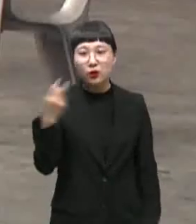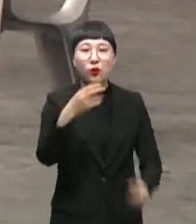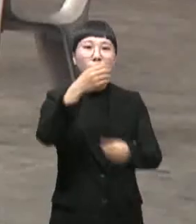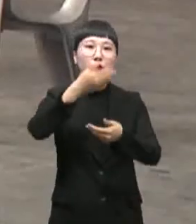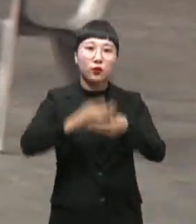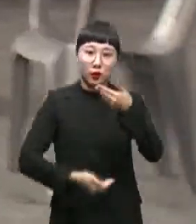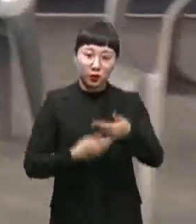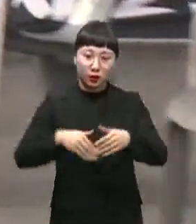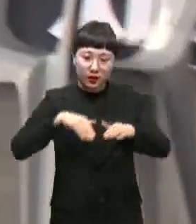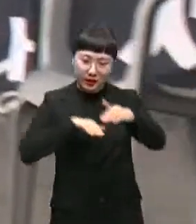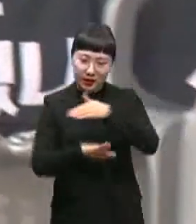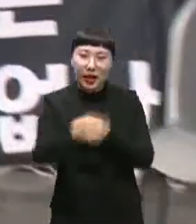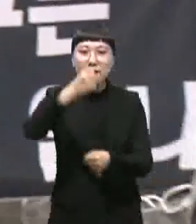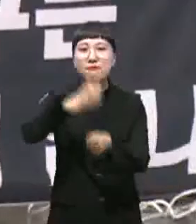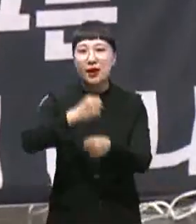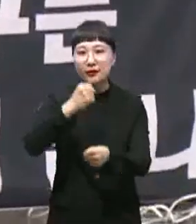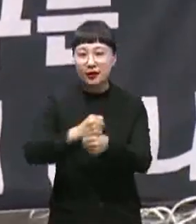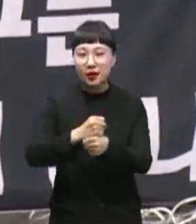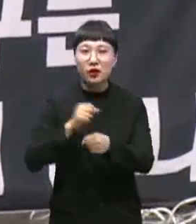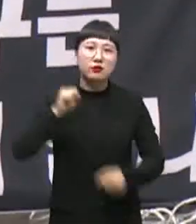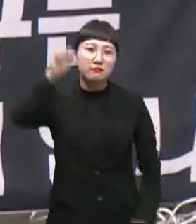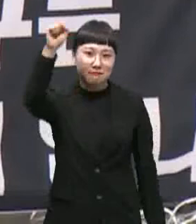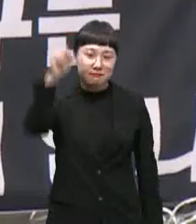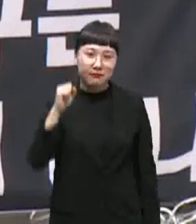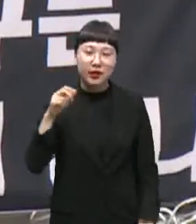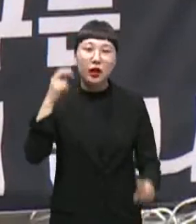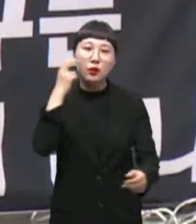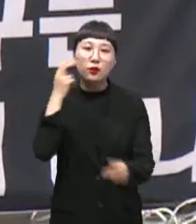지하화로 변경해야 한다고 주장하는 송도 주민들.